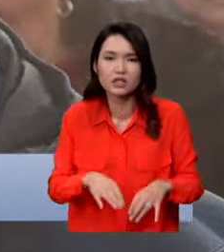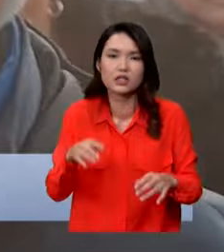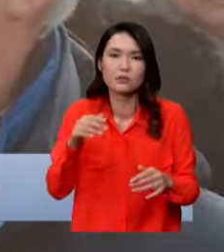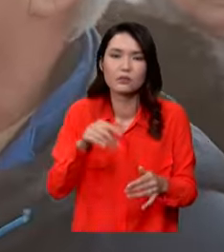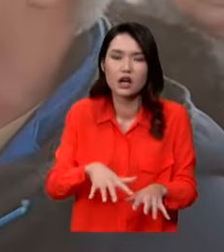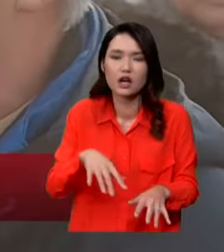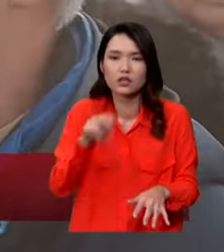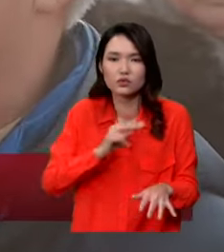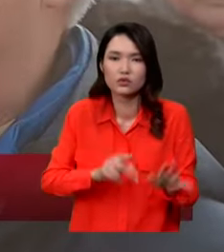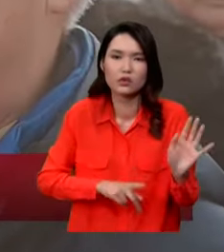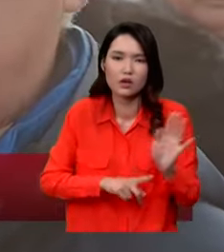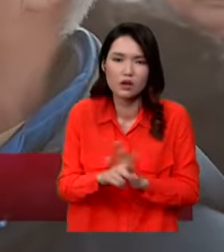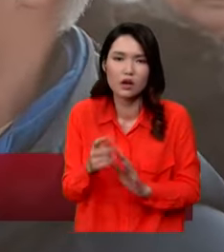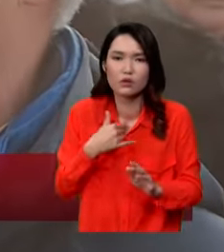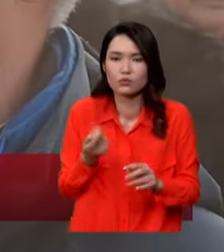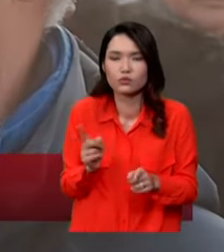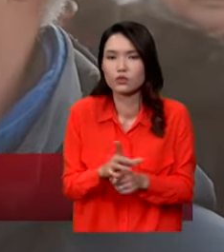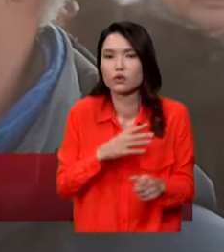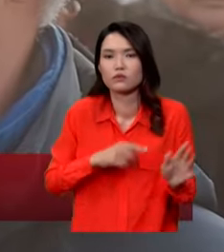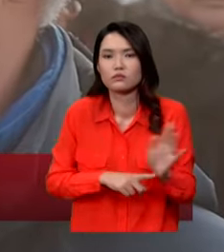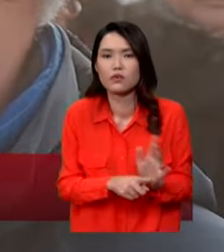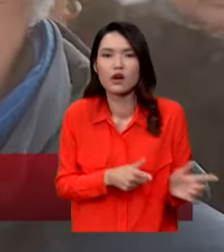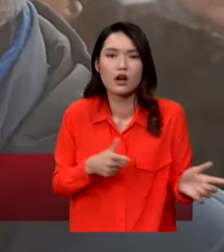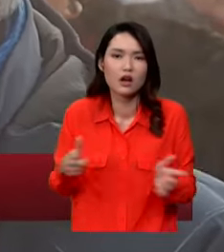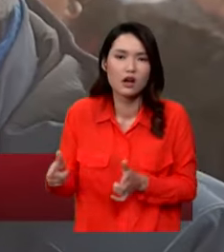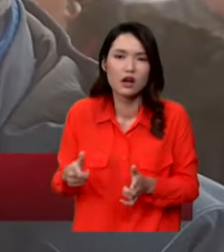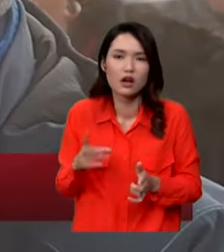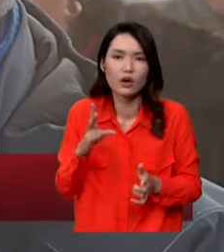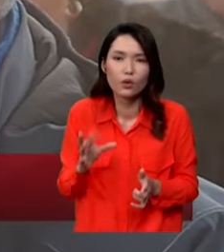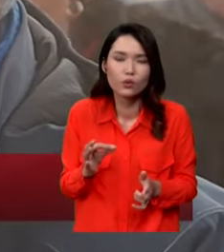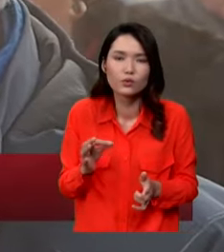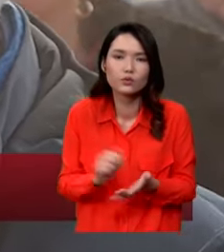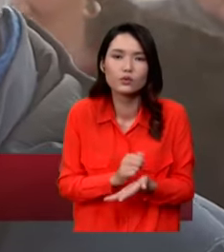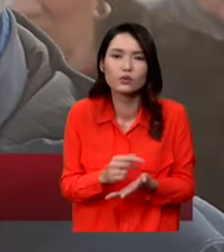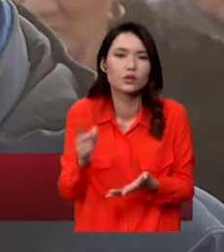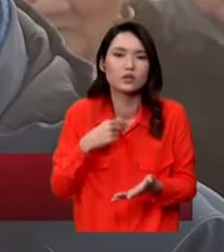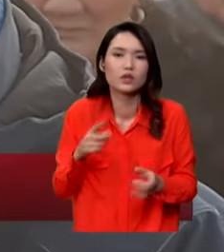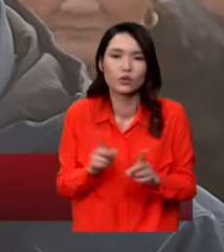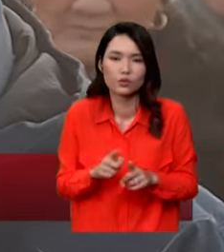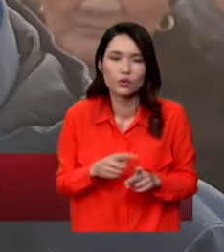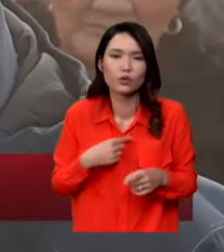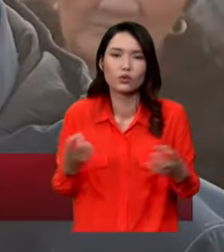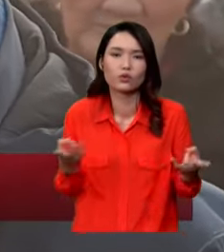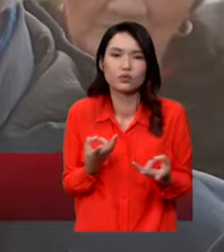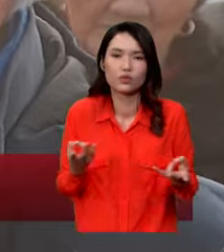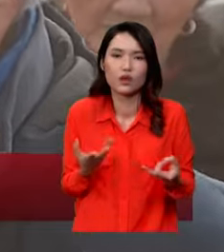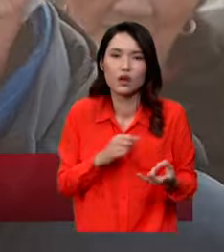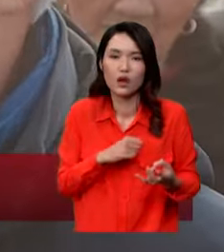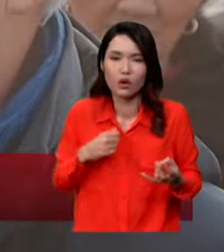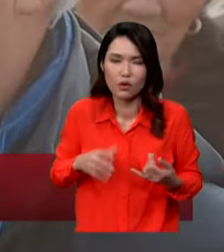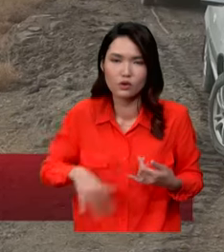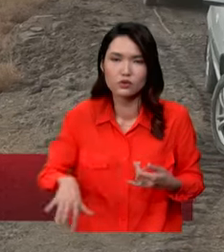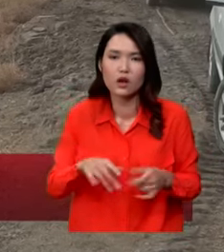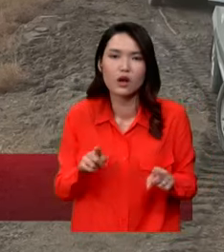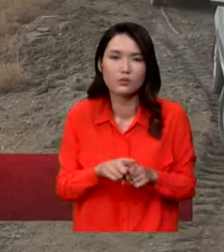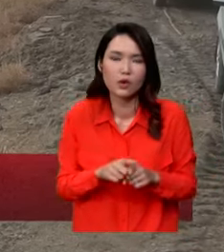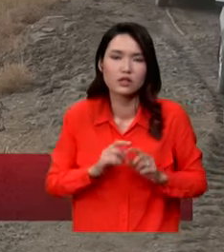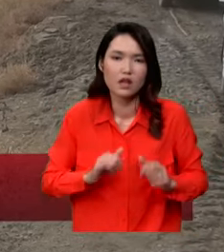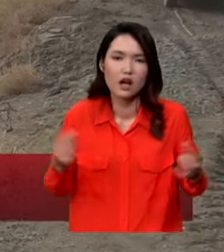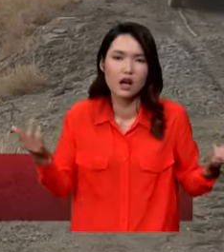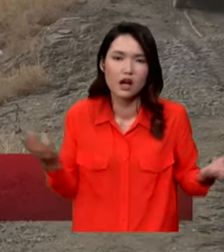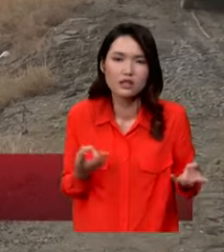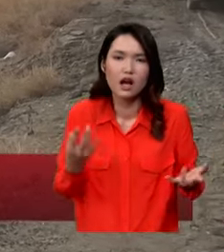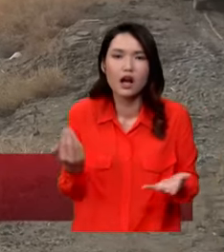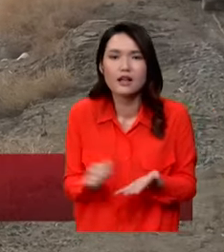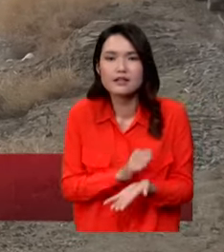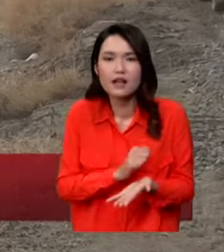осы жұмысты баста десе, мен бастап кетуге дайын тұрған адаммын. Маған да керек емес. Бізге де өзімнің мекеменің адамдарына жұмыс керек. Сметалық